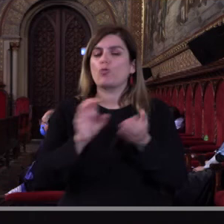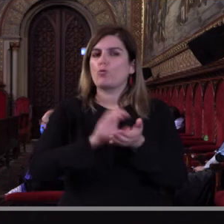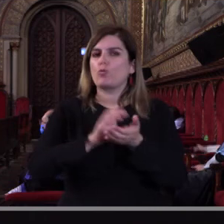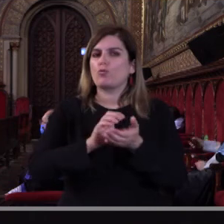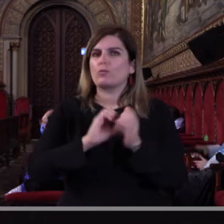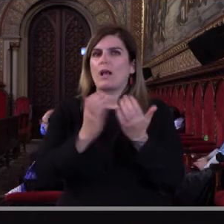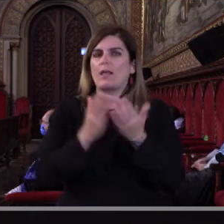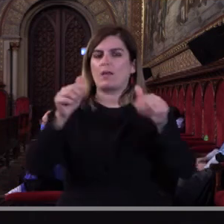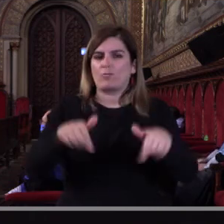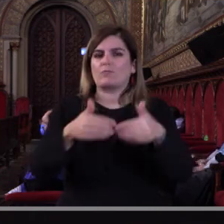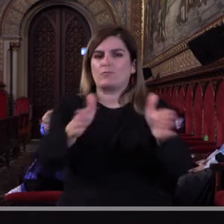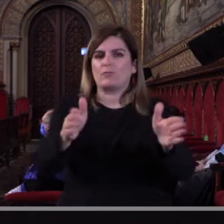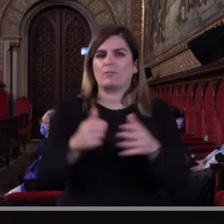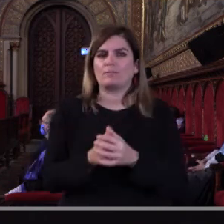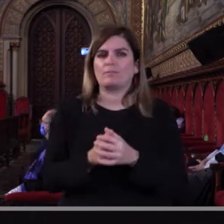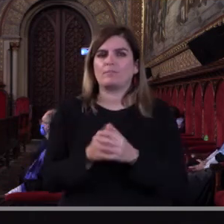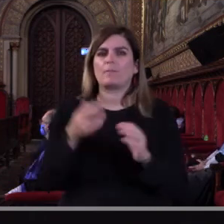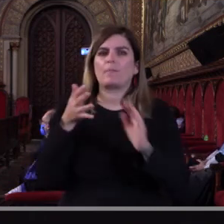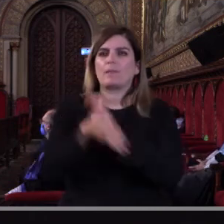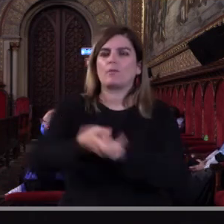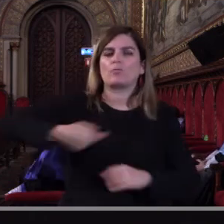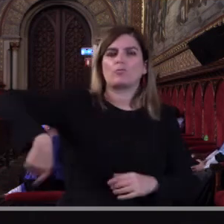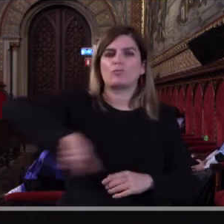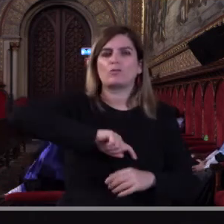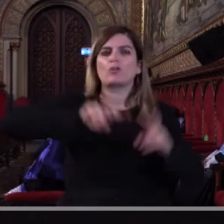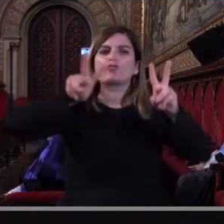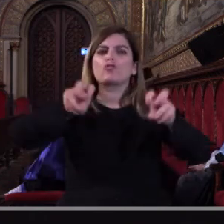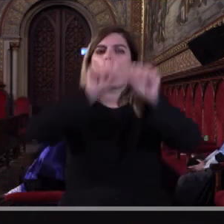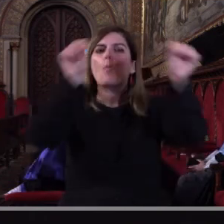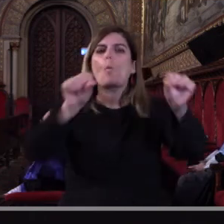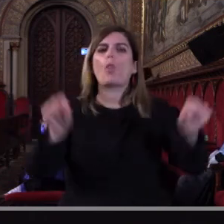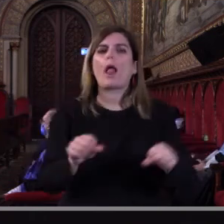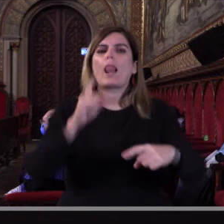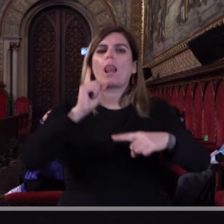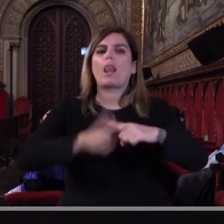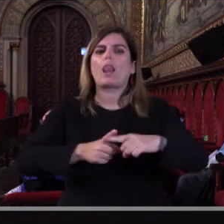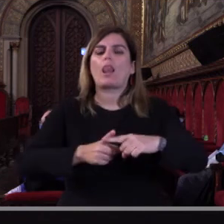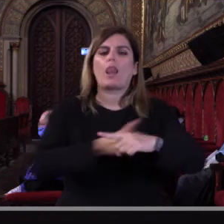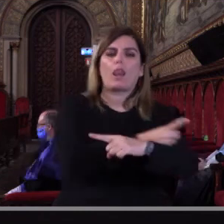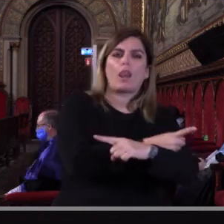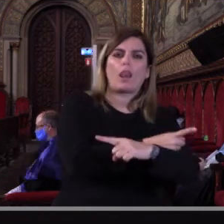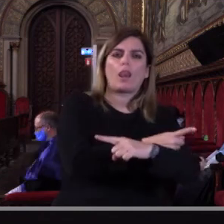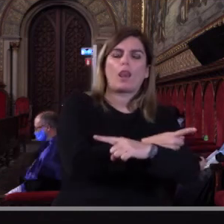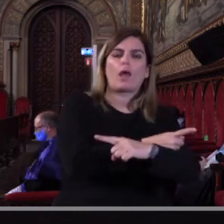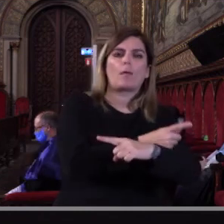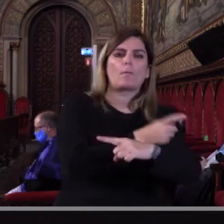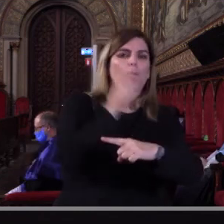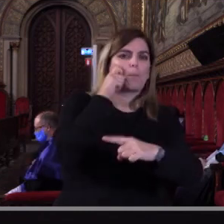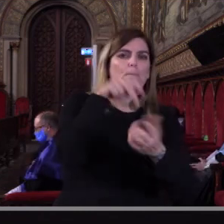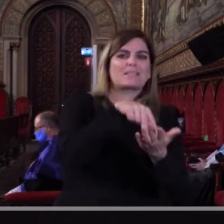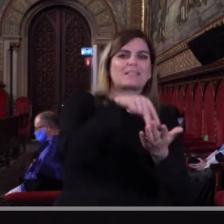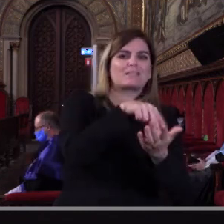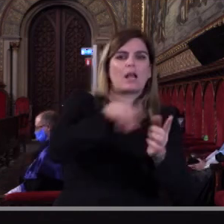inaugurem. Per això hem adoptat un model de docència mixta, que vol dir que combinem les